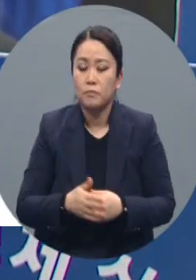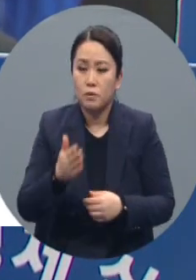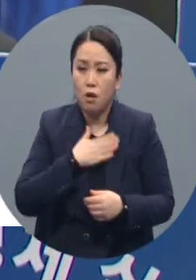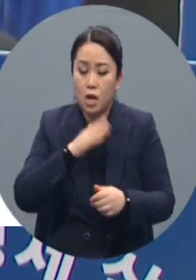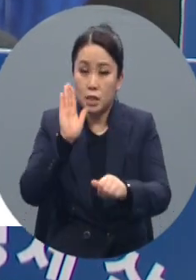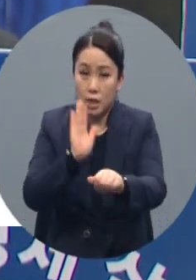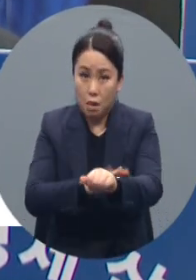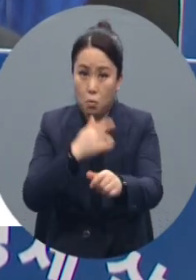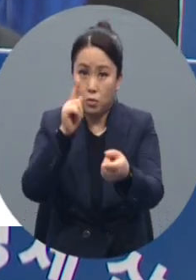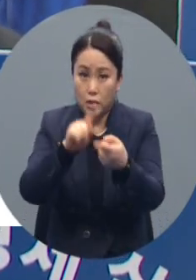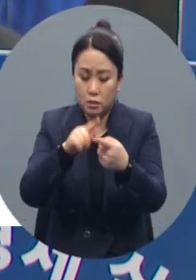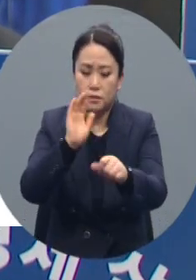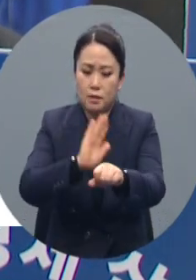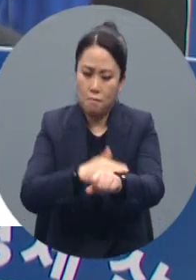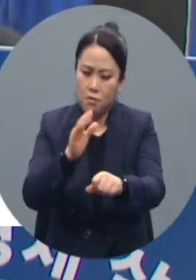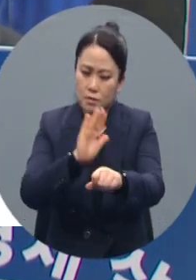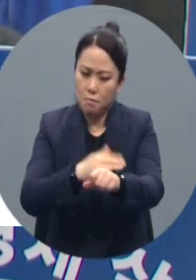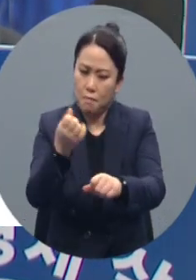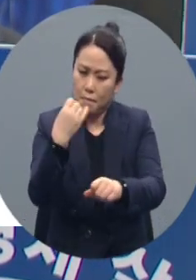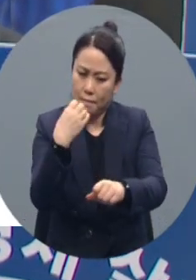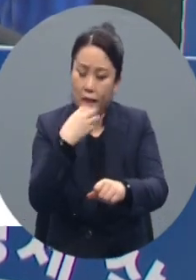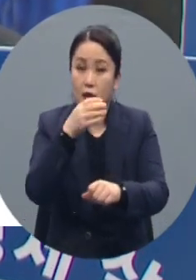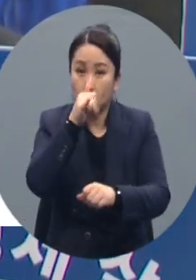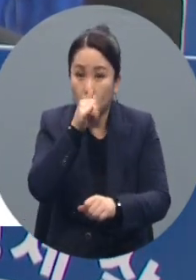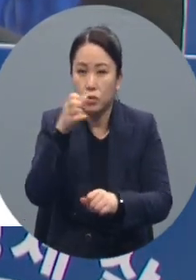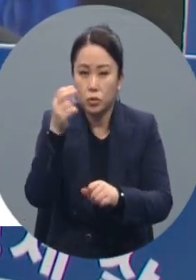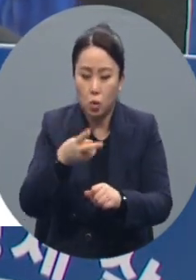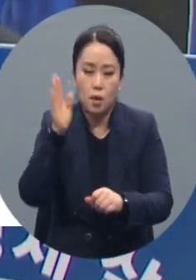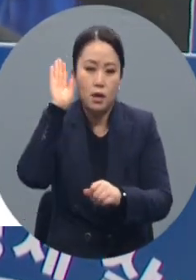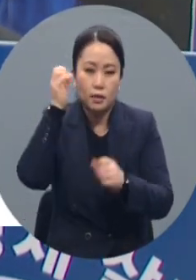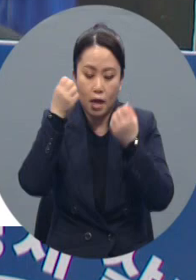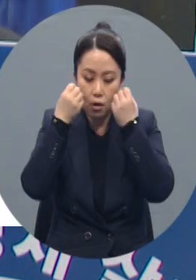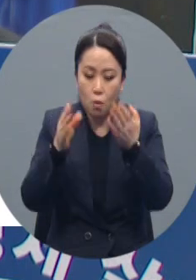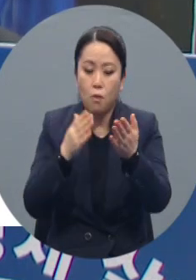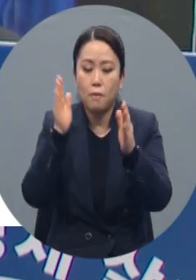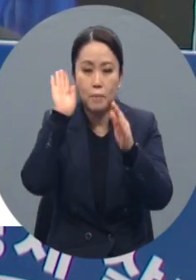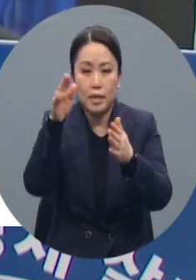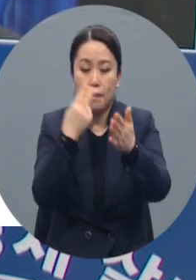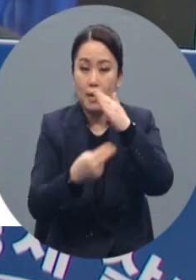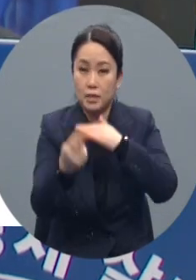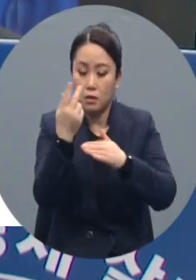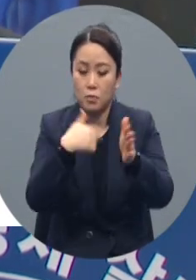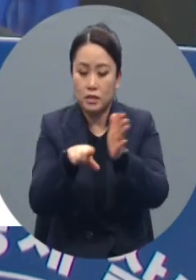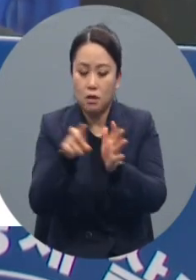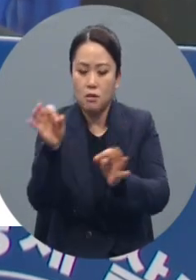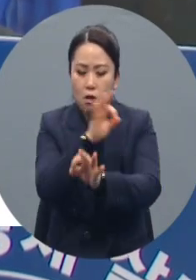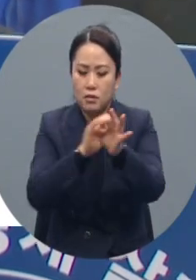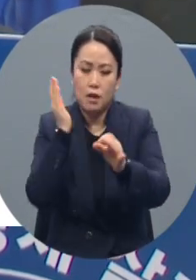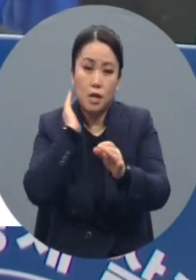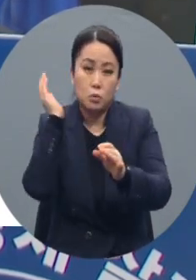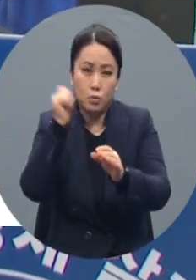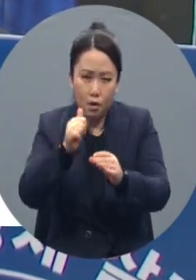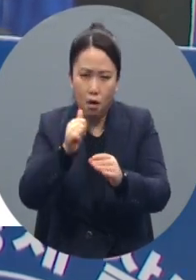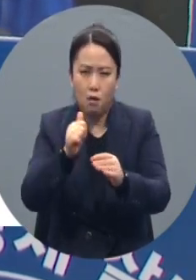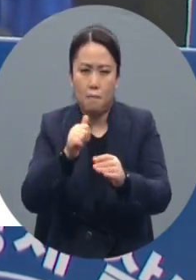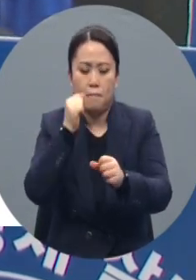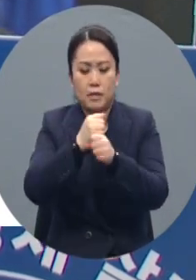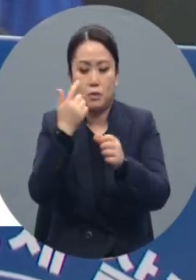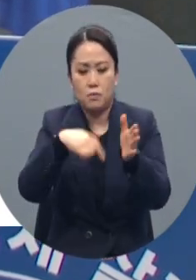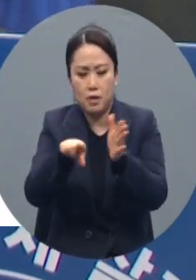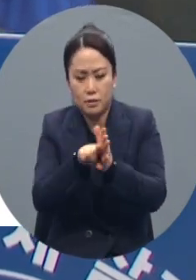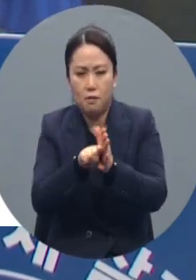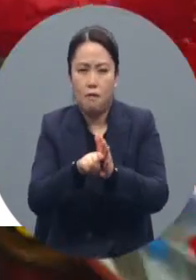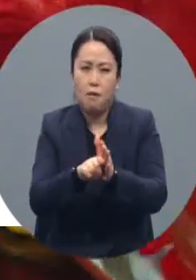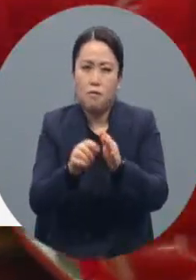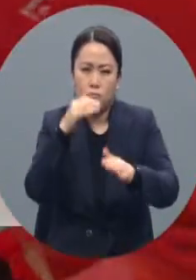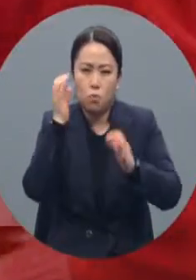응당이 잘못했다 하고 또 새로운 미래의 비전을 위해서 경제 대통령을 만드는 데 최선을 다해주라라는